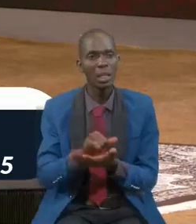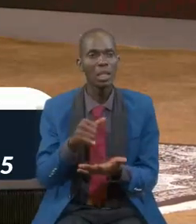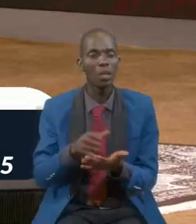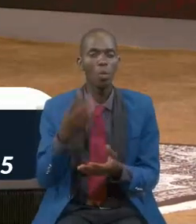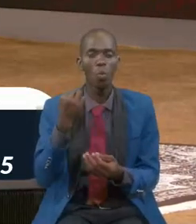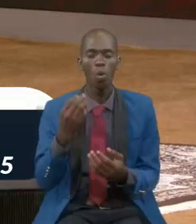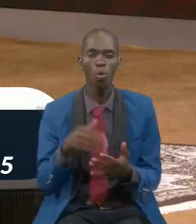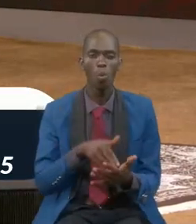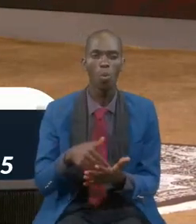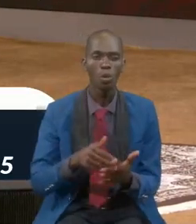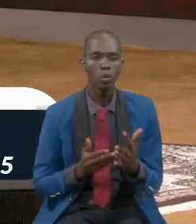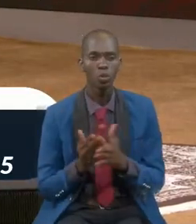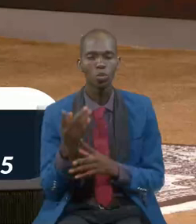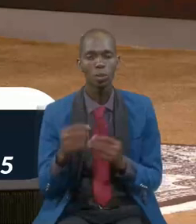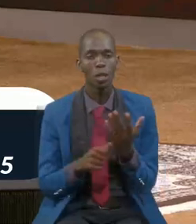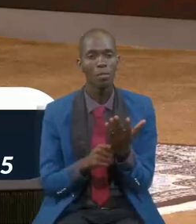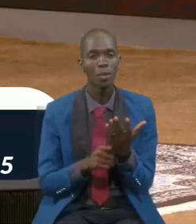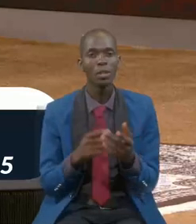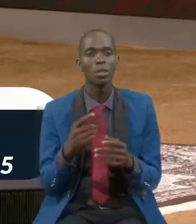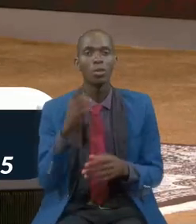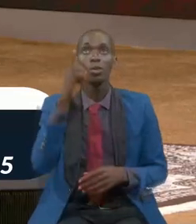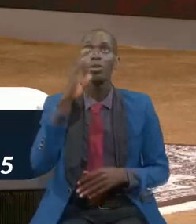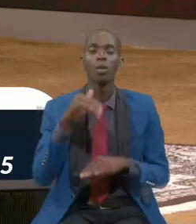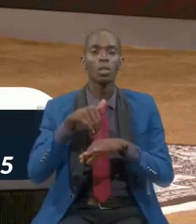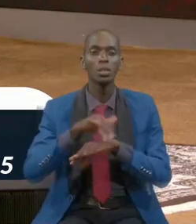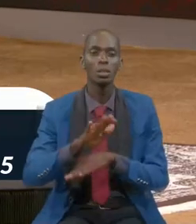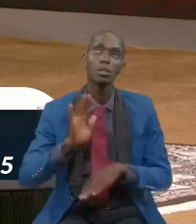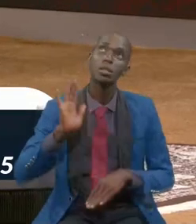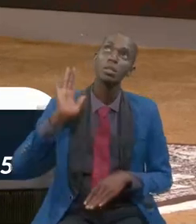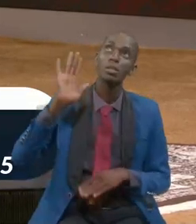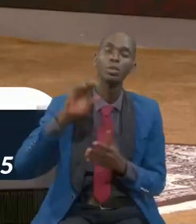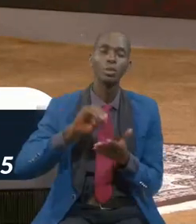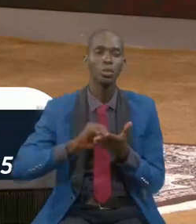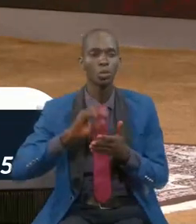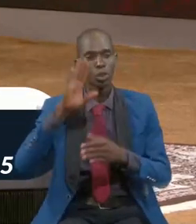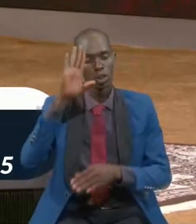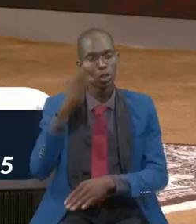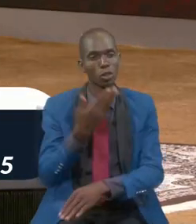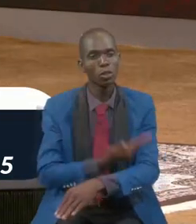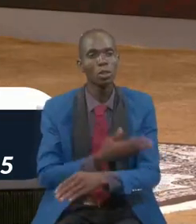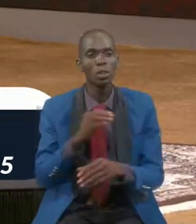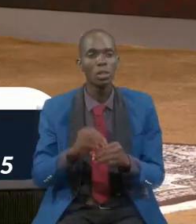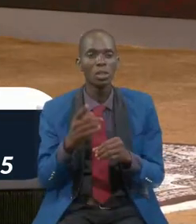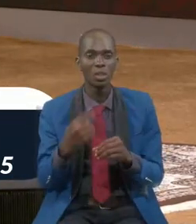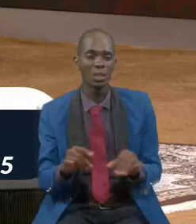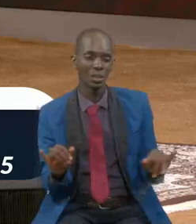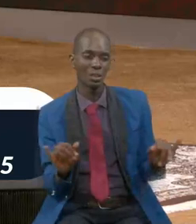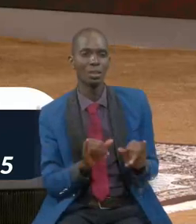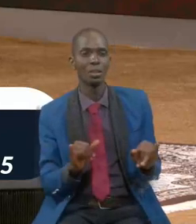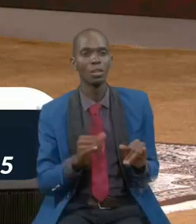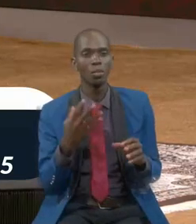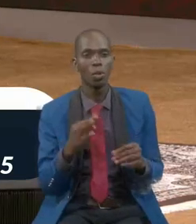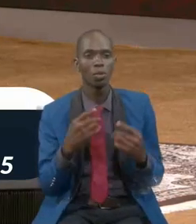la rendait sans force, Dieu a condamné le péché dans la chair